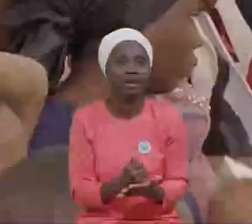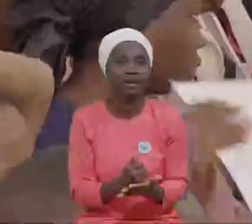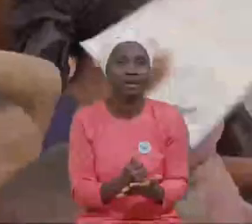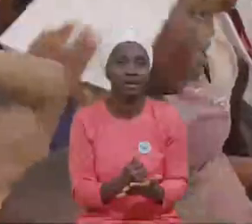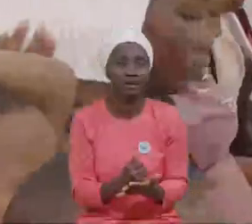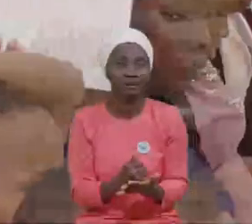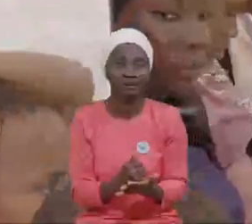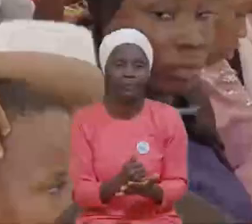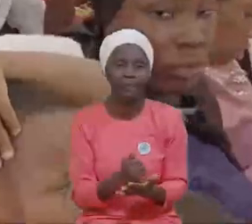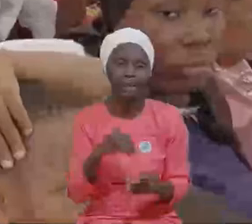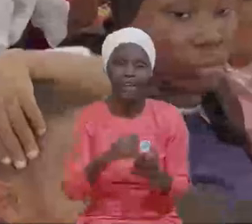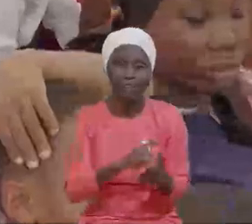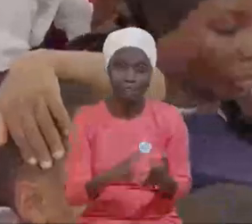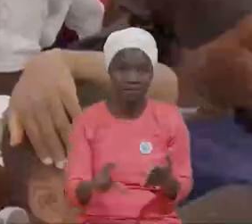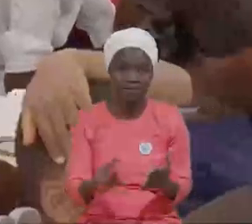Jésus.